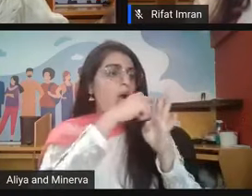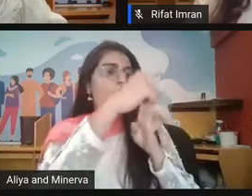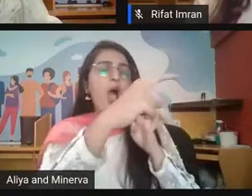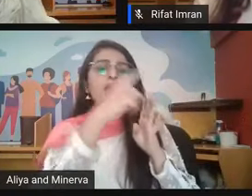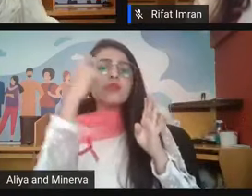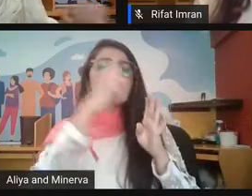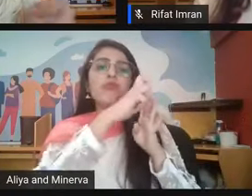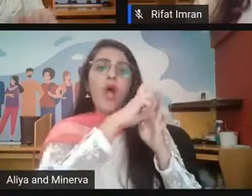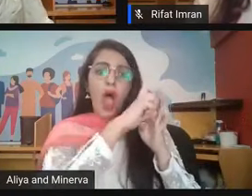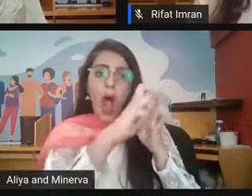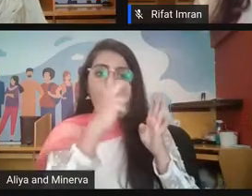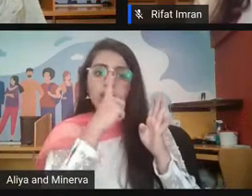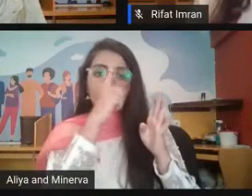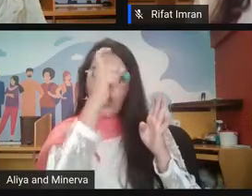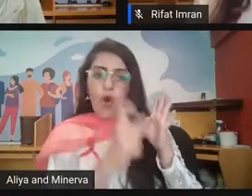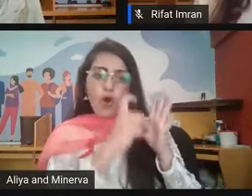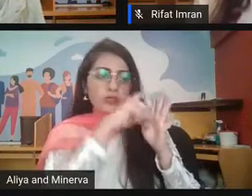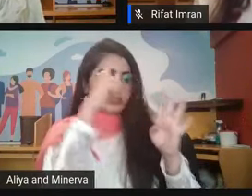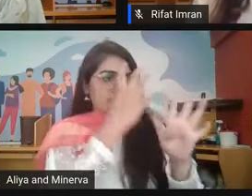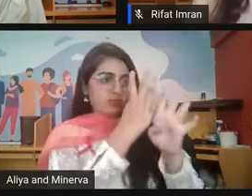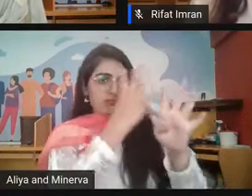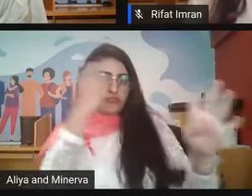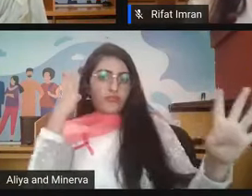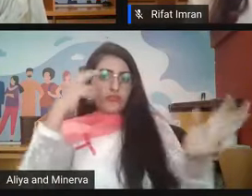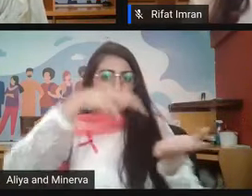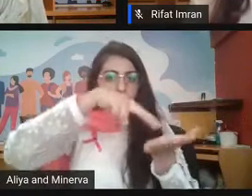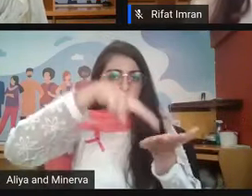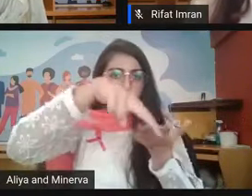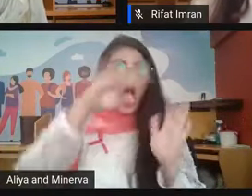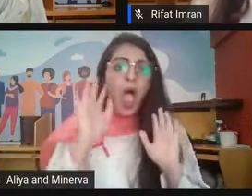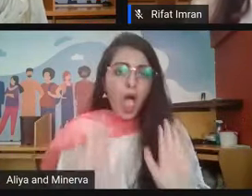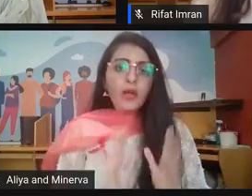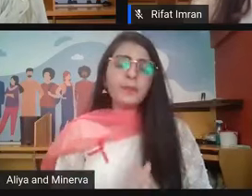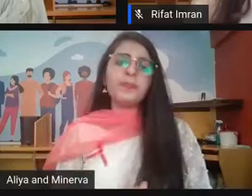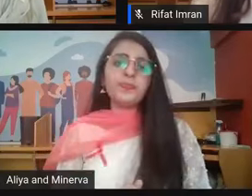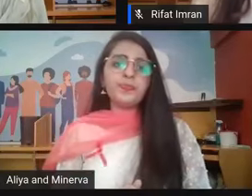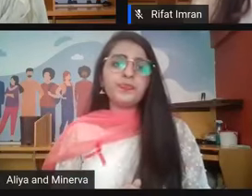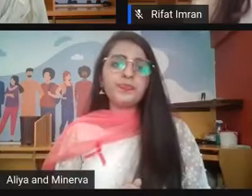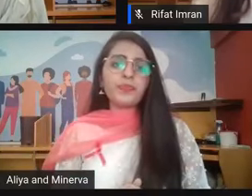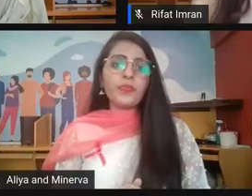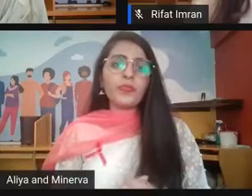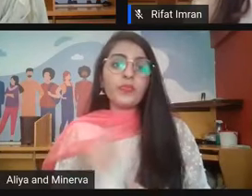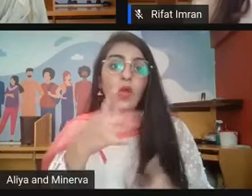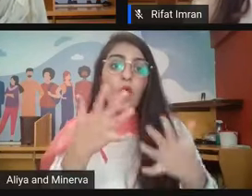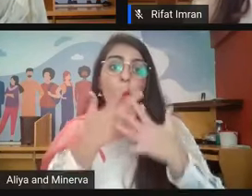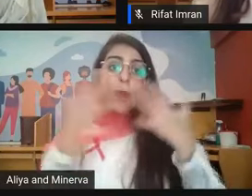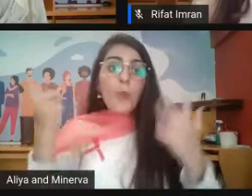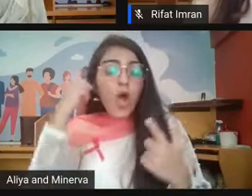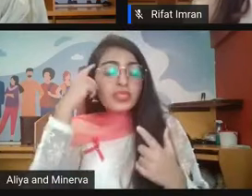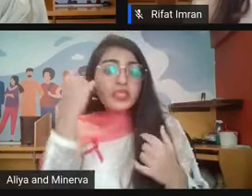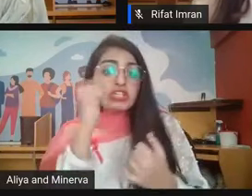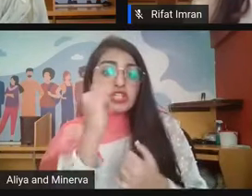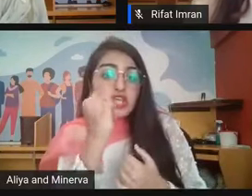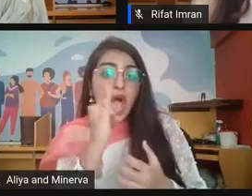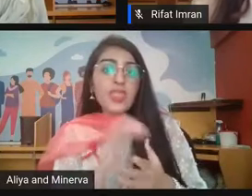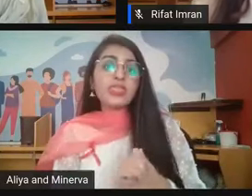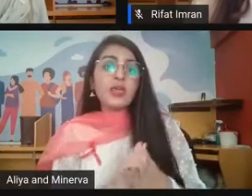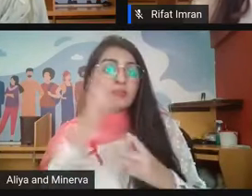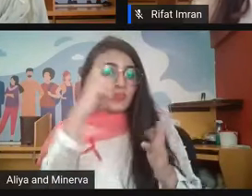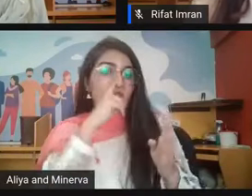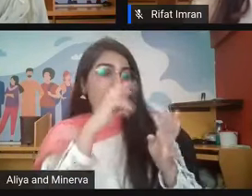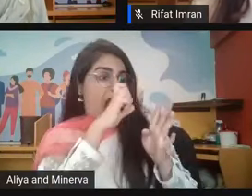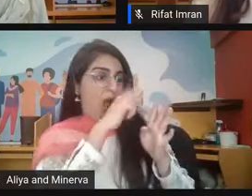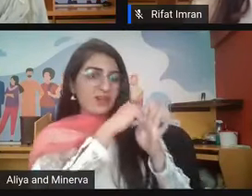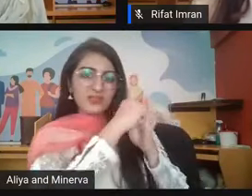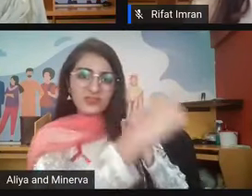को हमने खड़ा कर दिया, इस बात की बहुत ज्यादा इस बात का बहुत ज्यादा चांस है कि उन